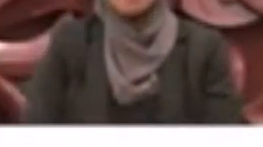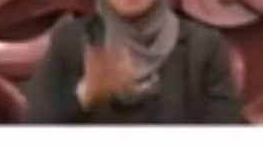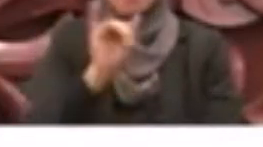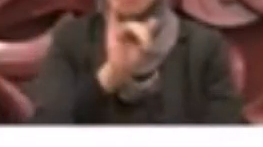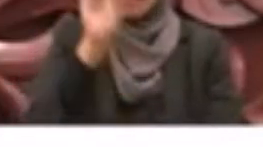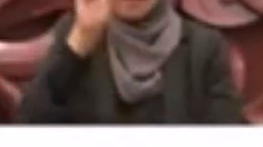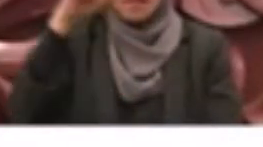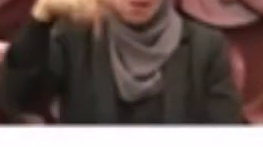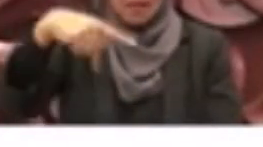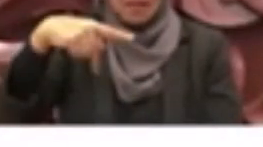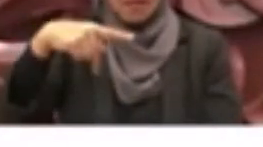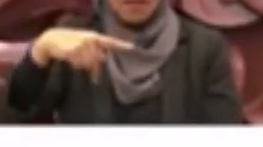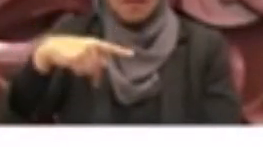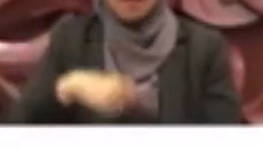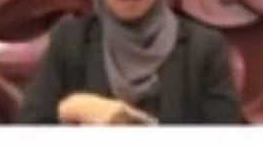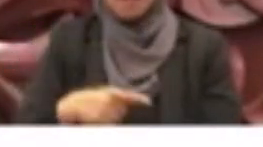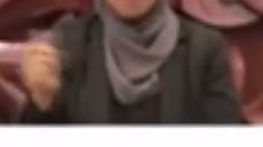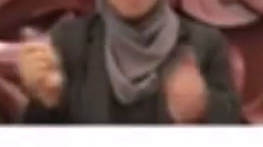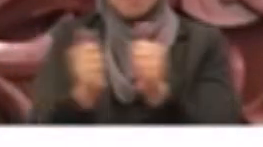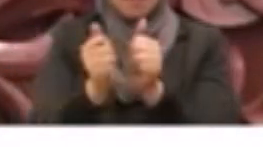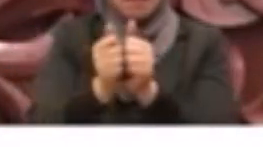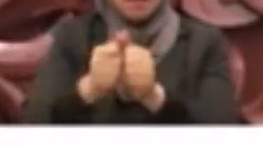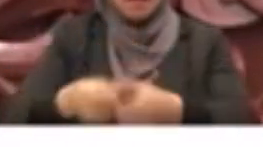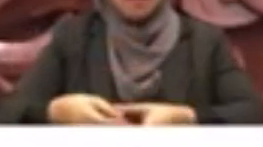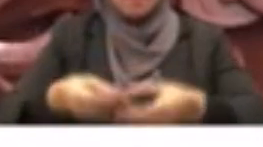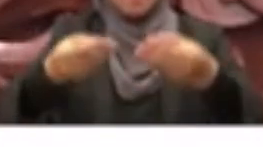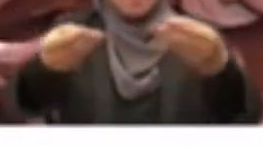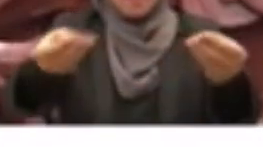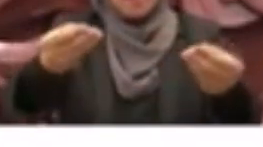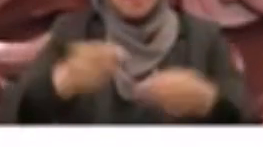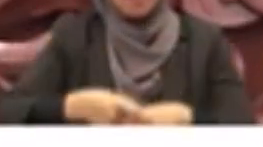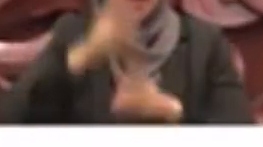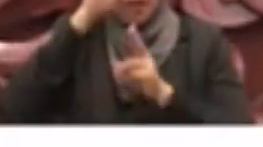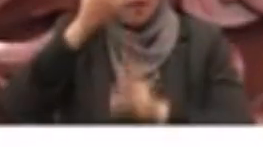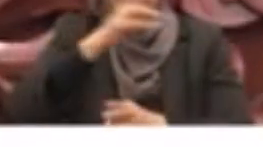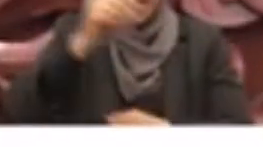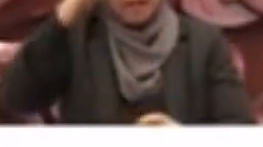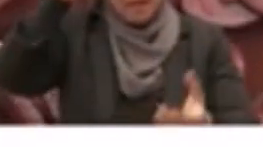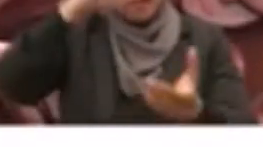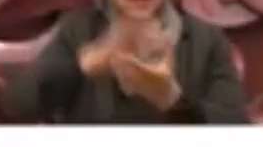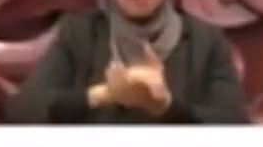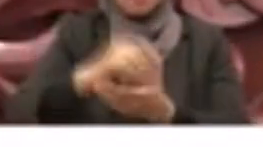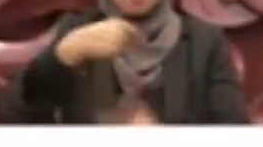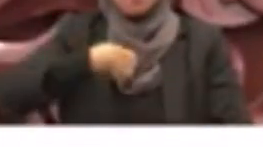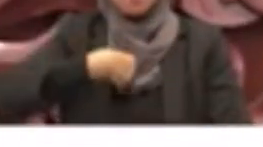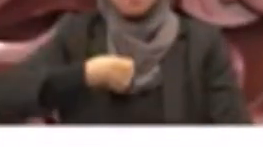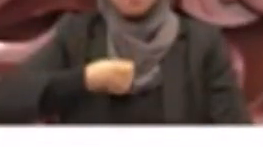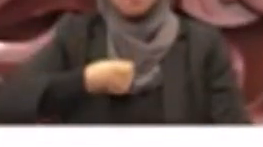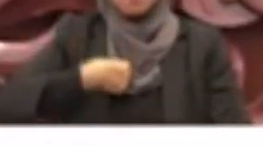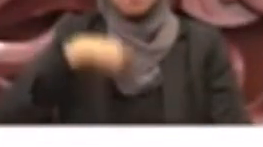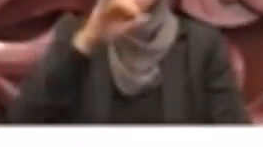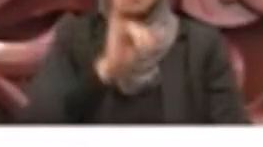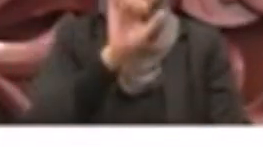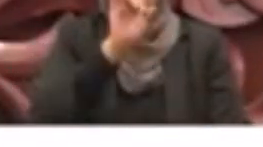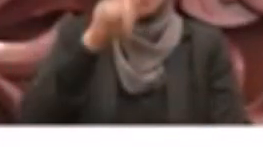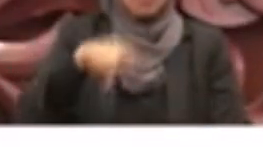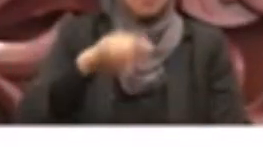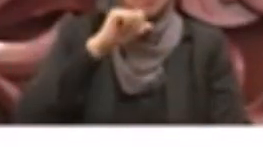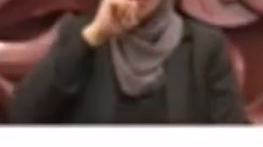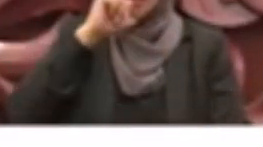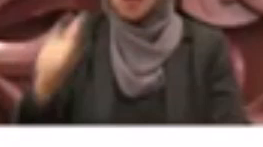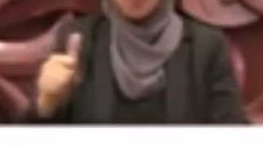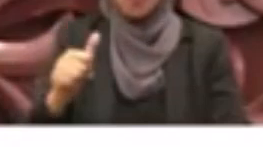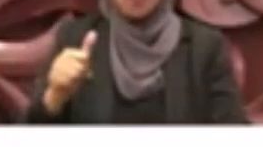ini dengan memberi penghormatan dan kepercayaan kepada saya sebagai yang diperio dewan bukan atas dasar